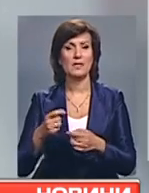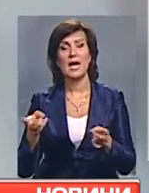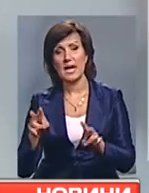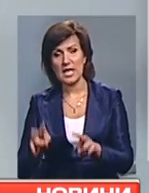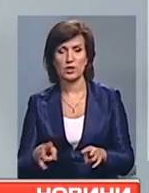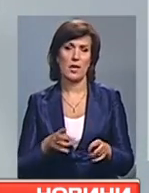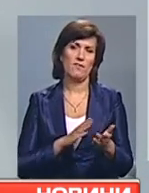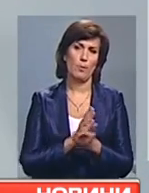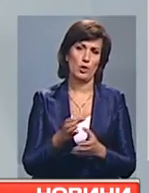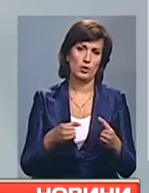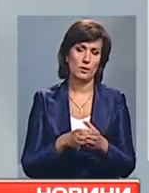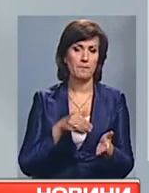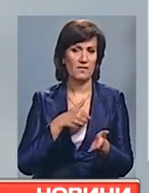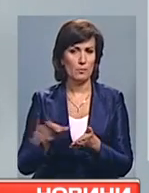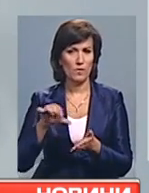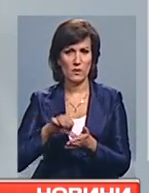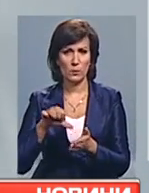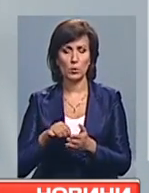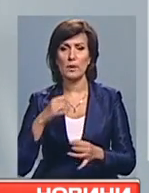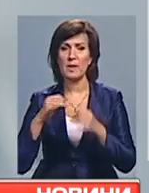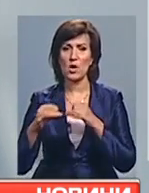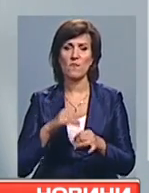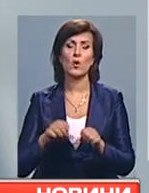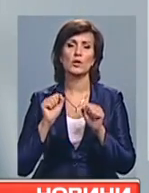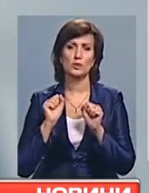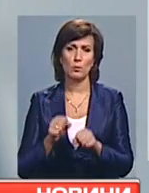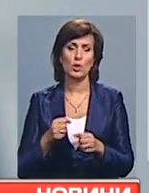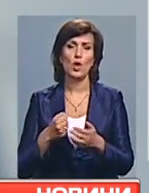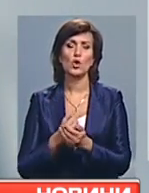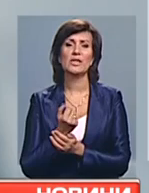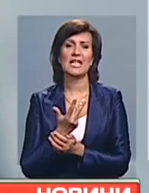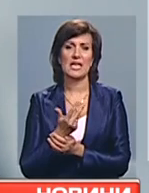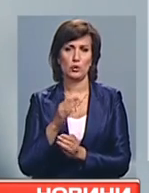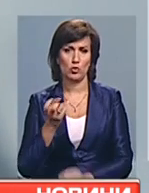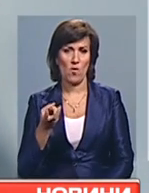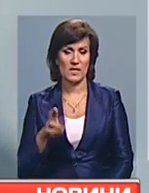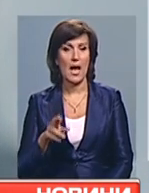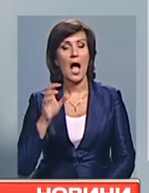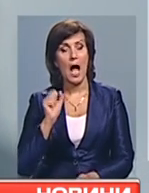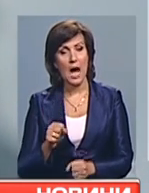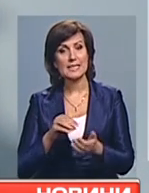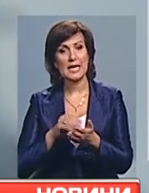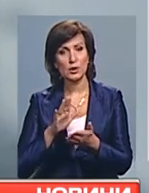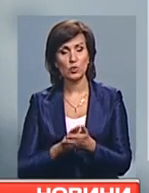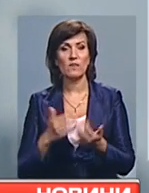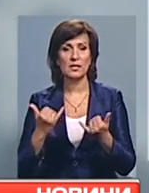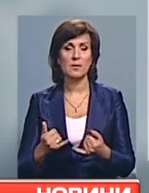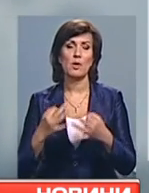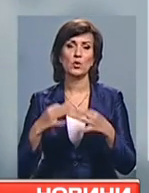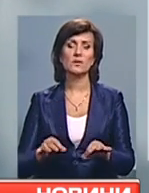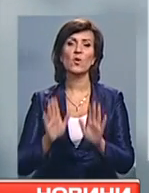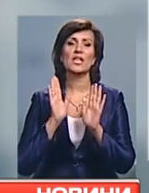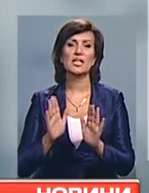політичних партії відмовитися від участі в переговорах вони зможуть до 13 жовтня а от зареєструватися тепер